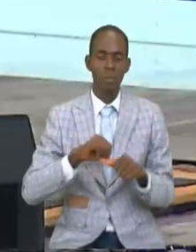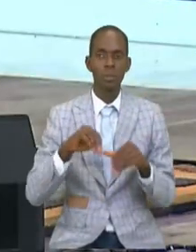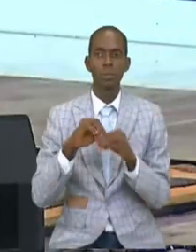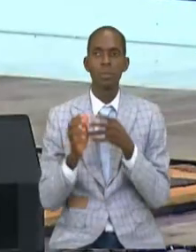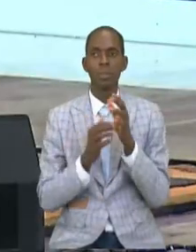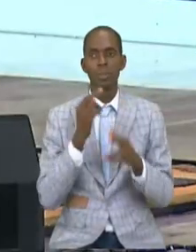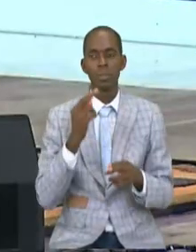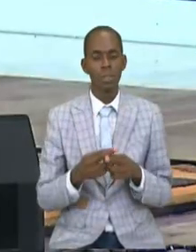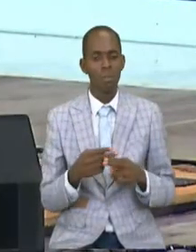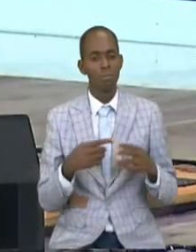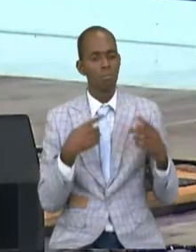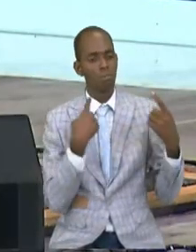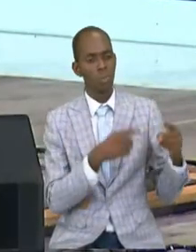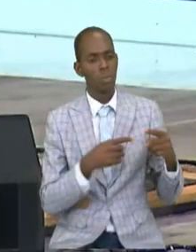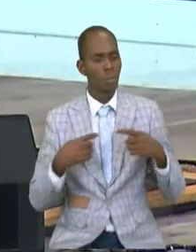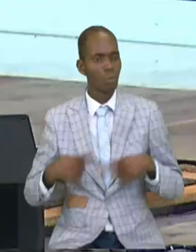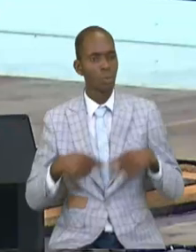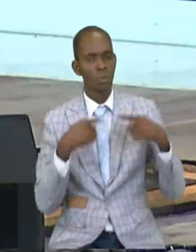de maison.